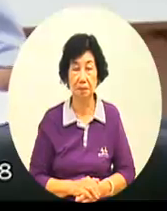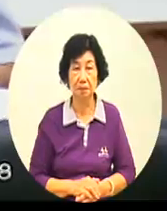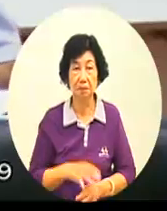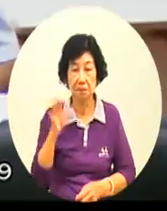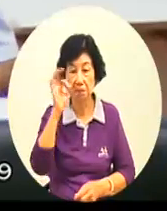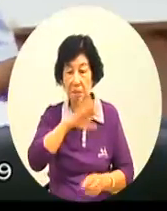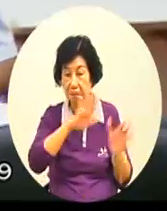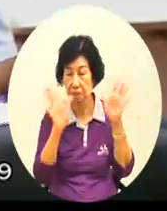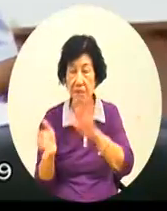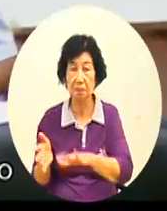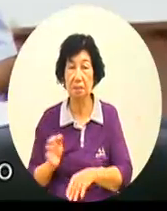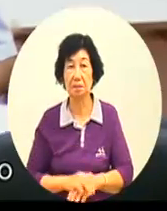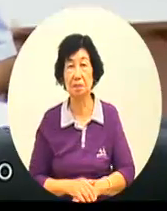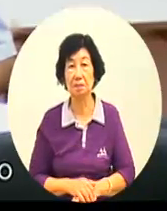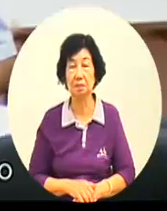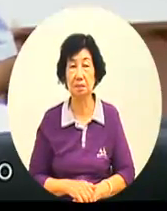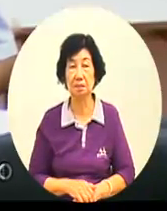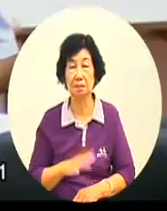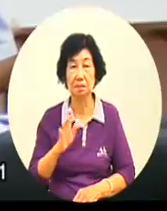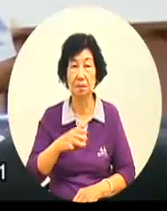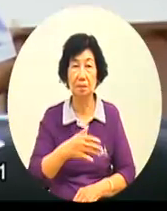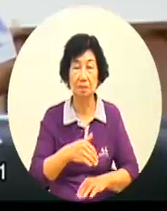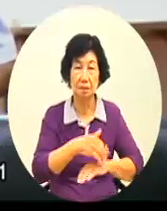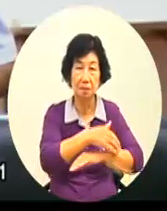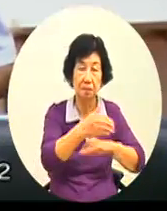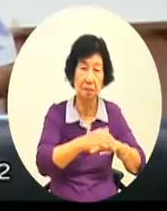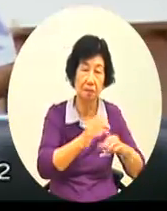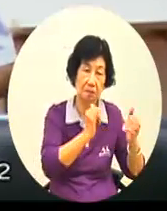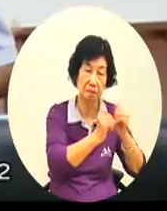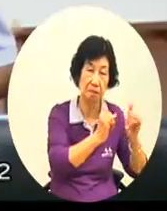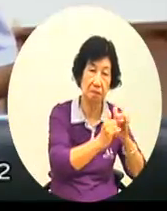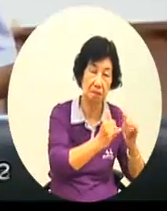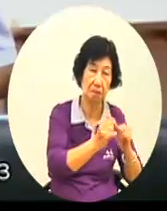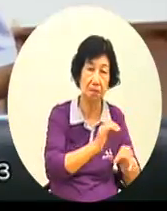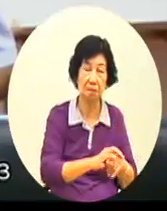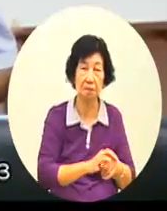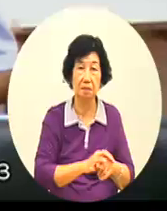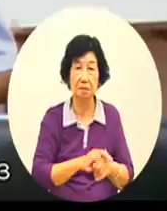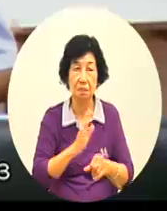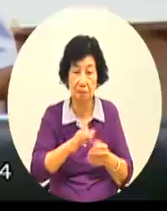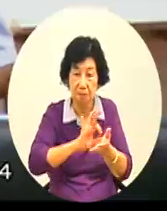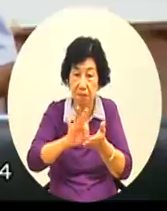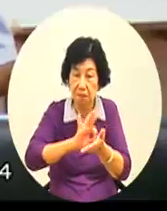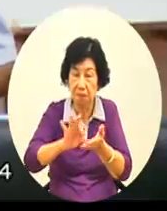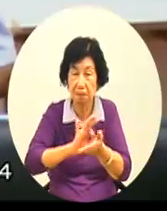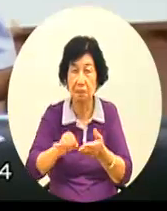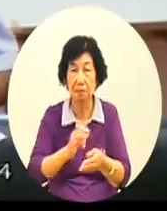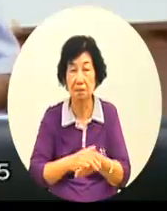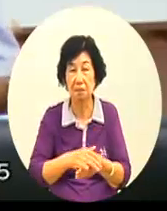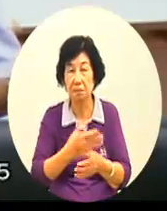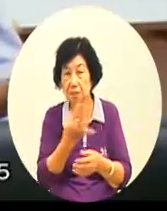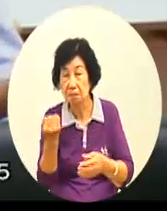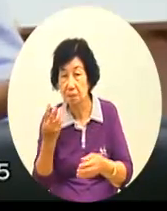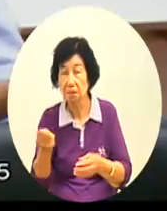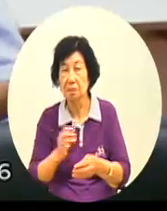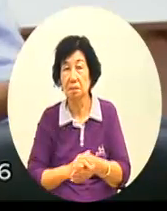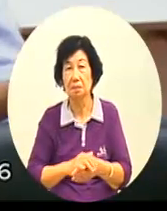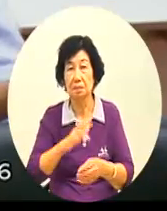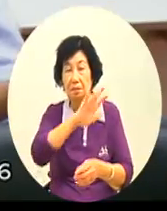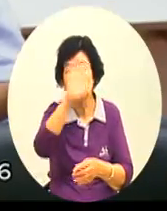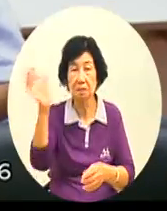那么也不让我们的乡亲了解到底多少经费在办天籁活动。